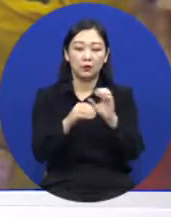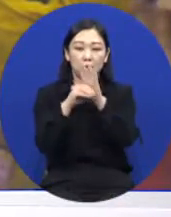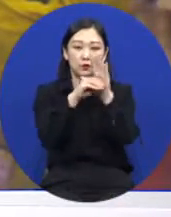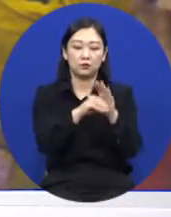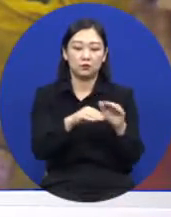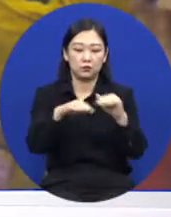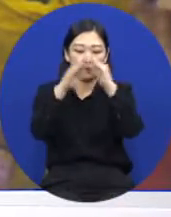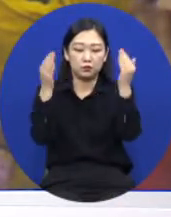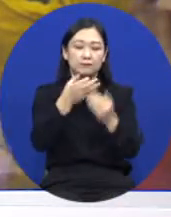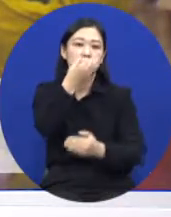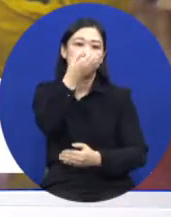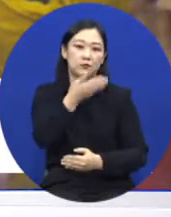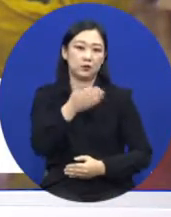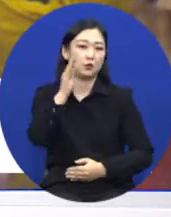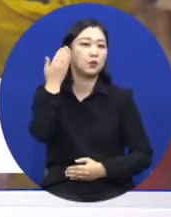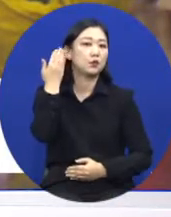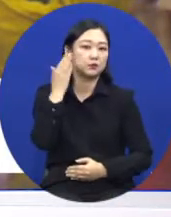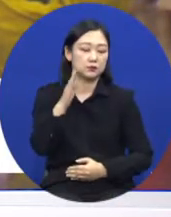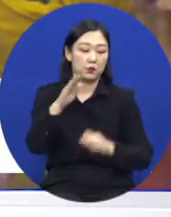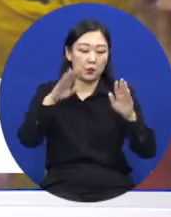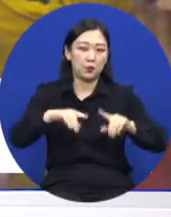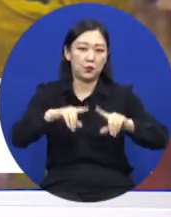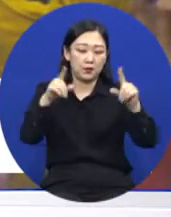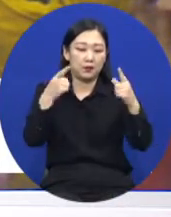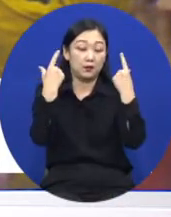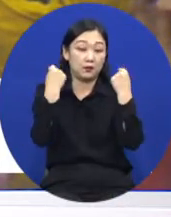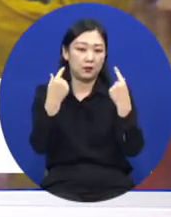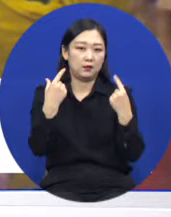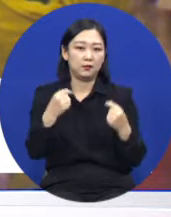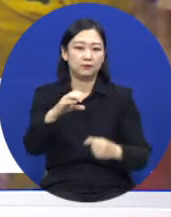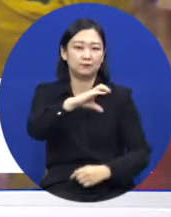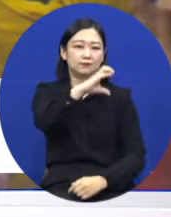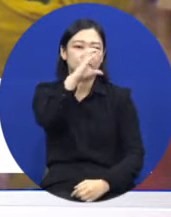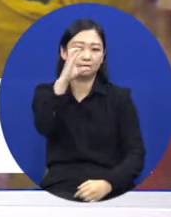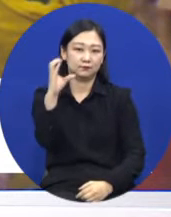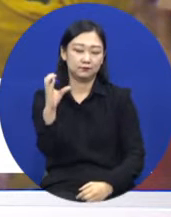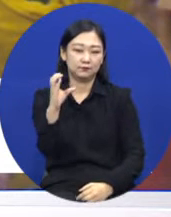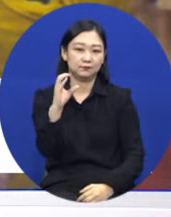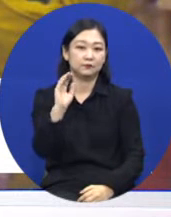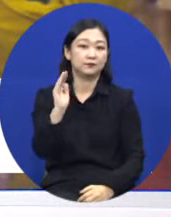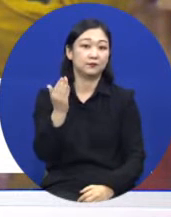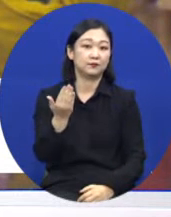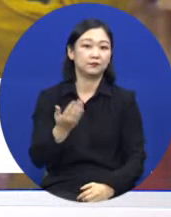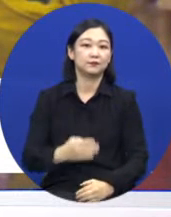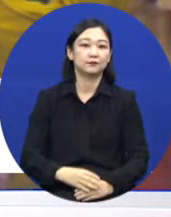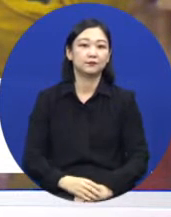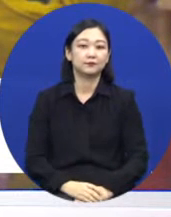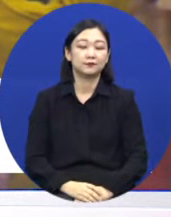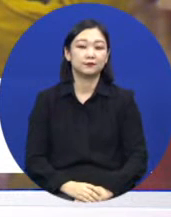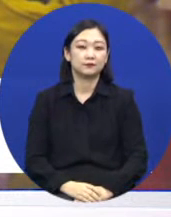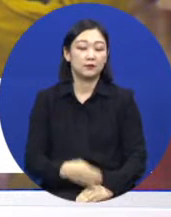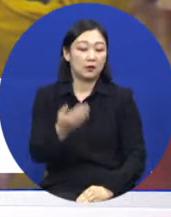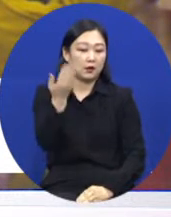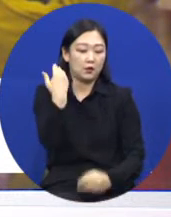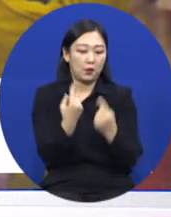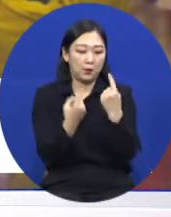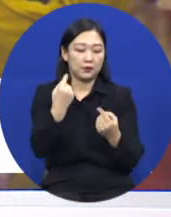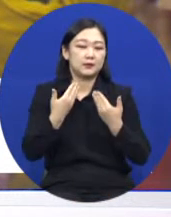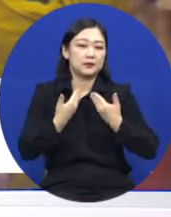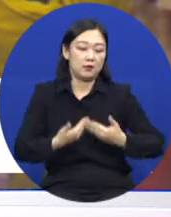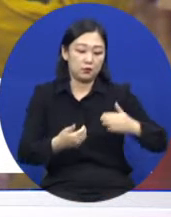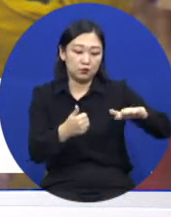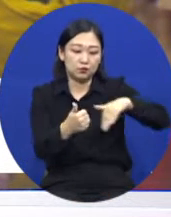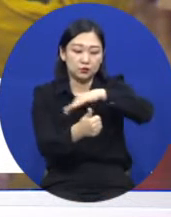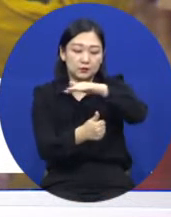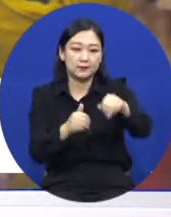코로나19로 모두가 힘겨운 요즘이지만 올해도 어김없이 성탄 전야는 찾아왔습니다. 예년보단 차분한